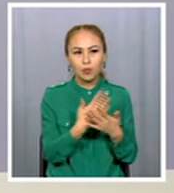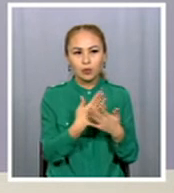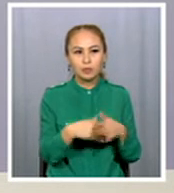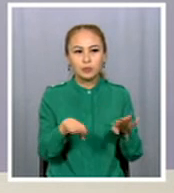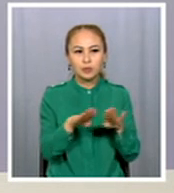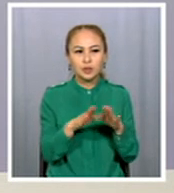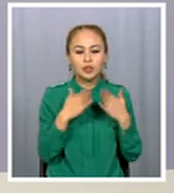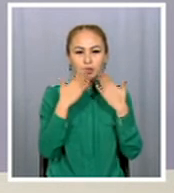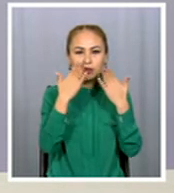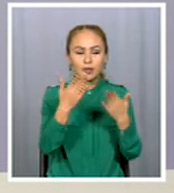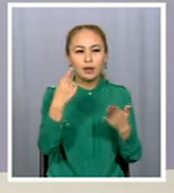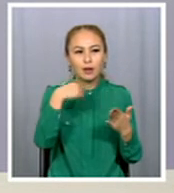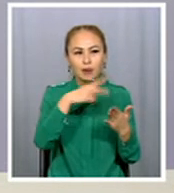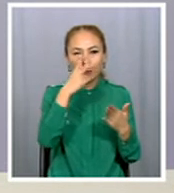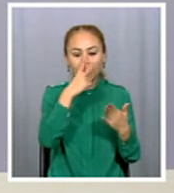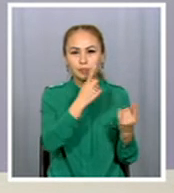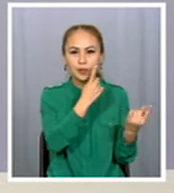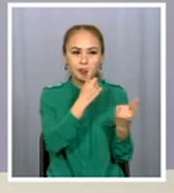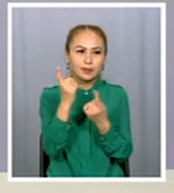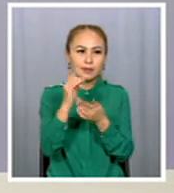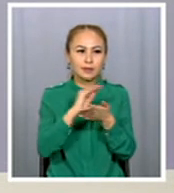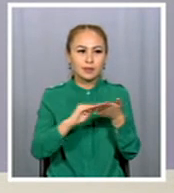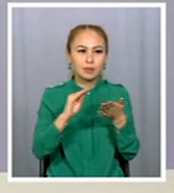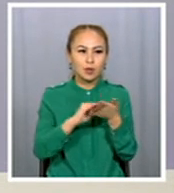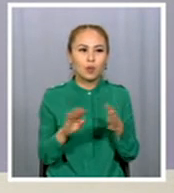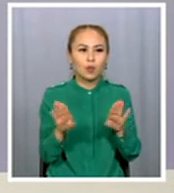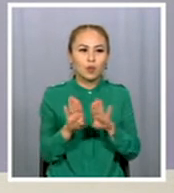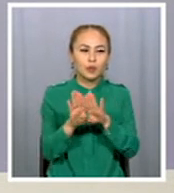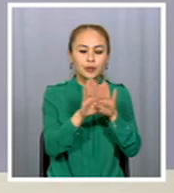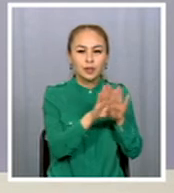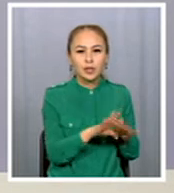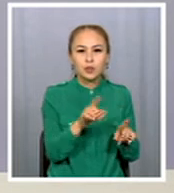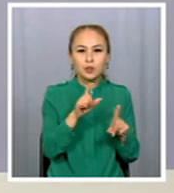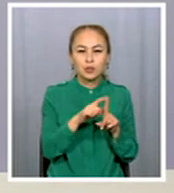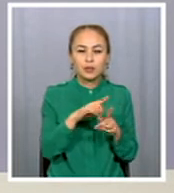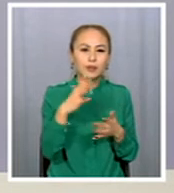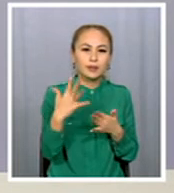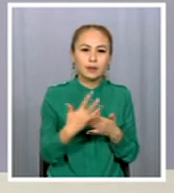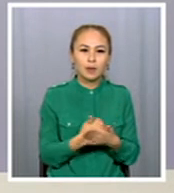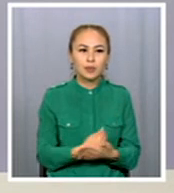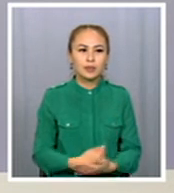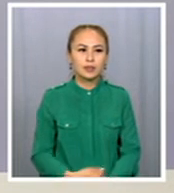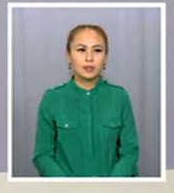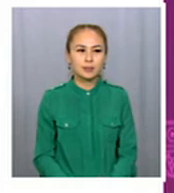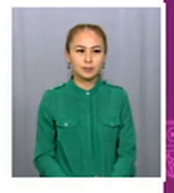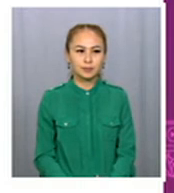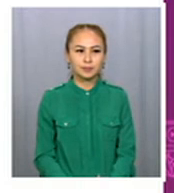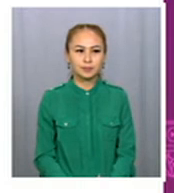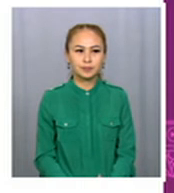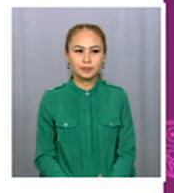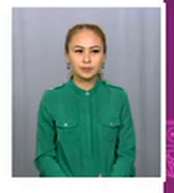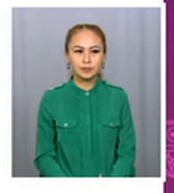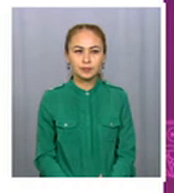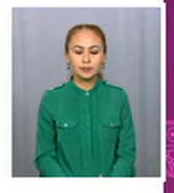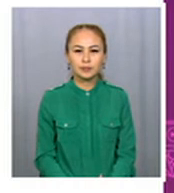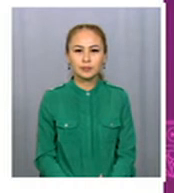оқып, ішінен қаратпа, қыстырма, одағай сөздерді табыңыз.